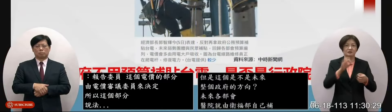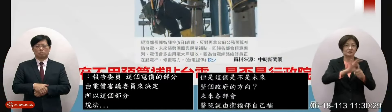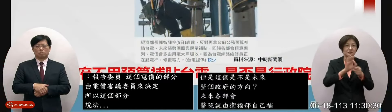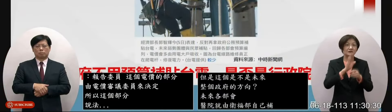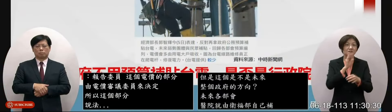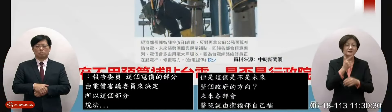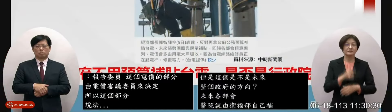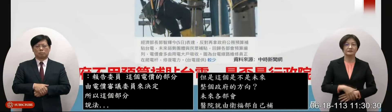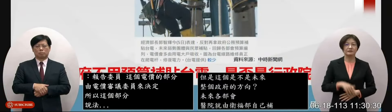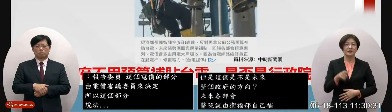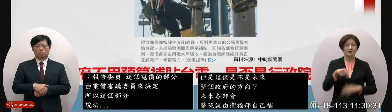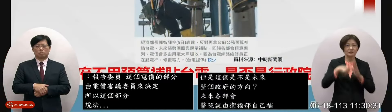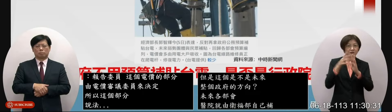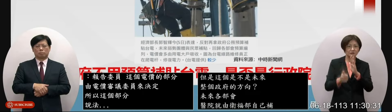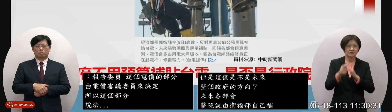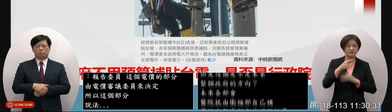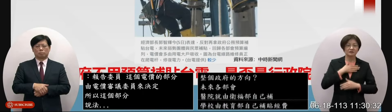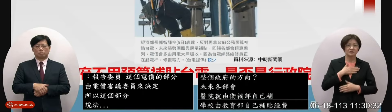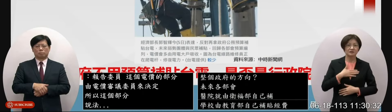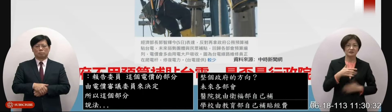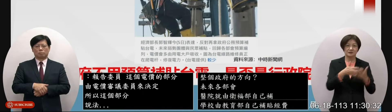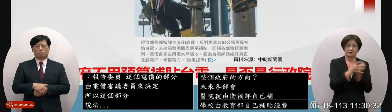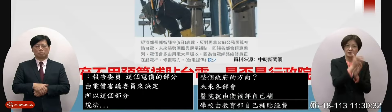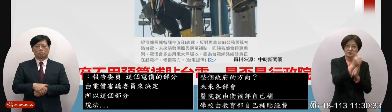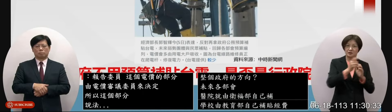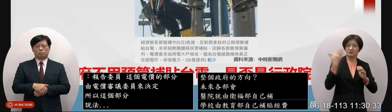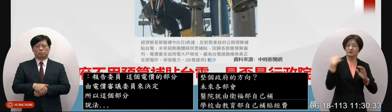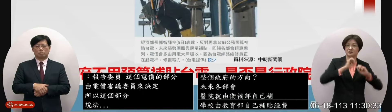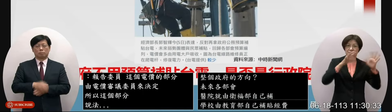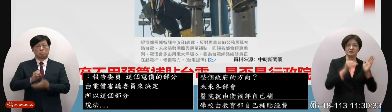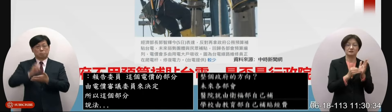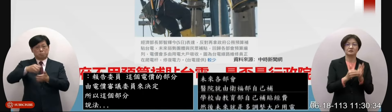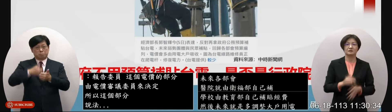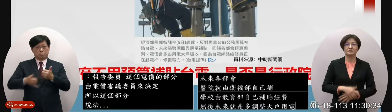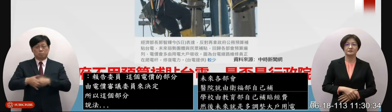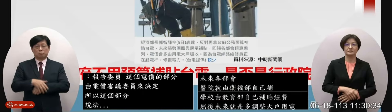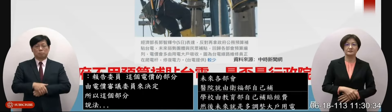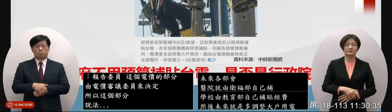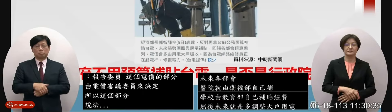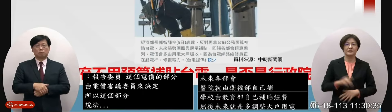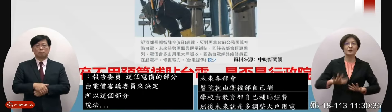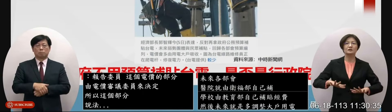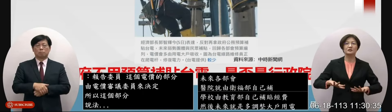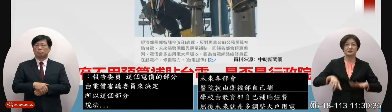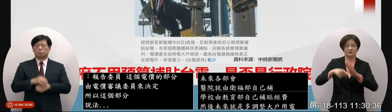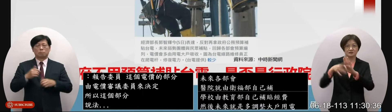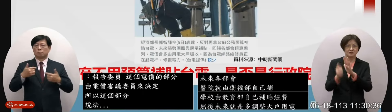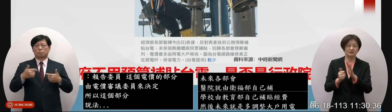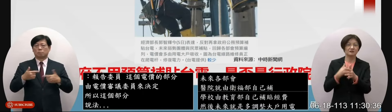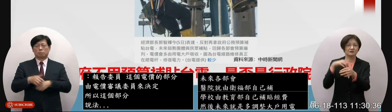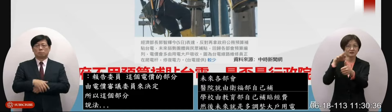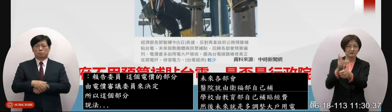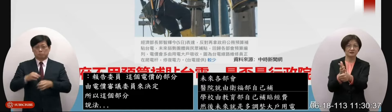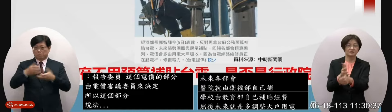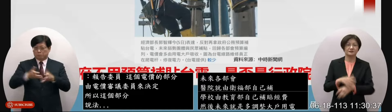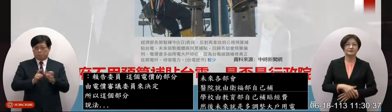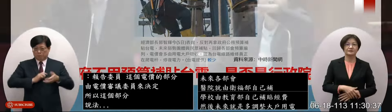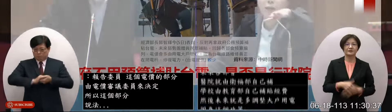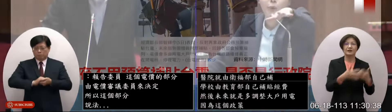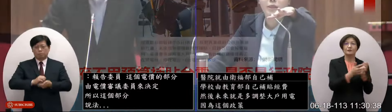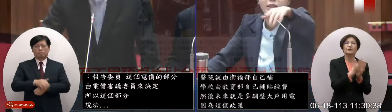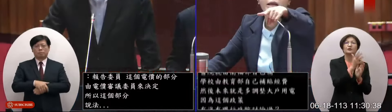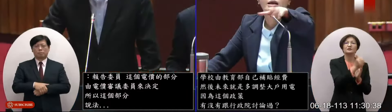院长，你站在这个政，你知道部长讲过这个话吗？ 报告委员，这个 没关系，来，我先问院长。 不是， 没关系，来，部